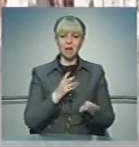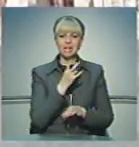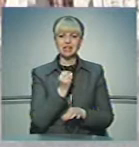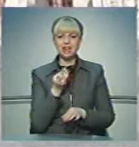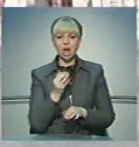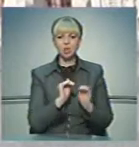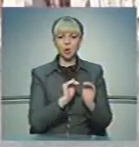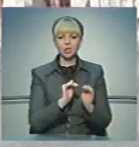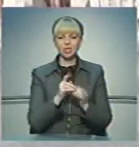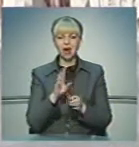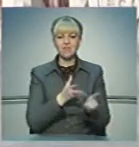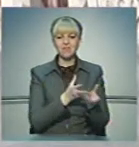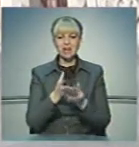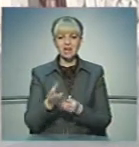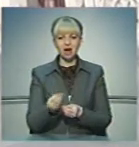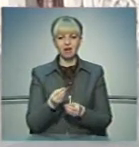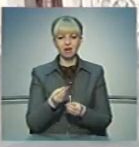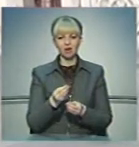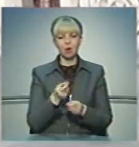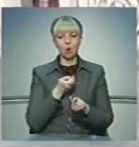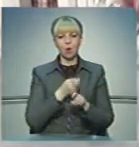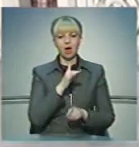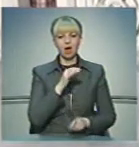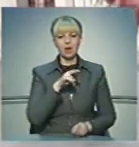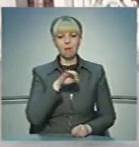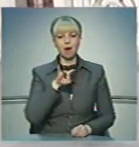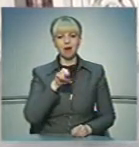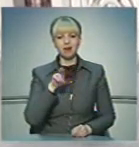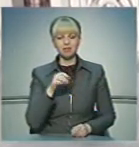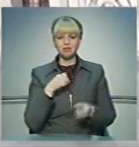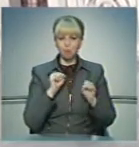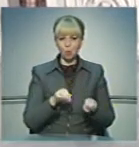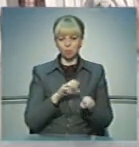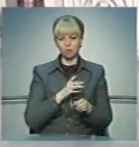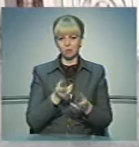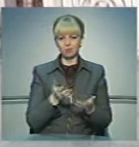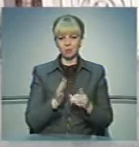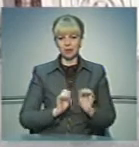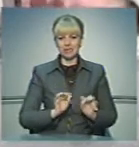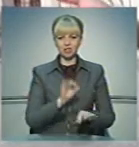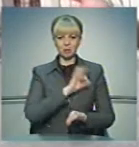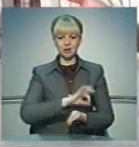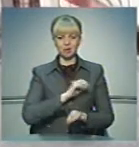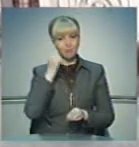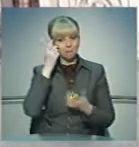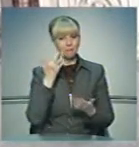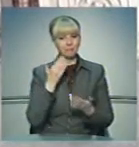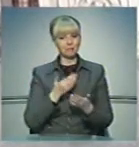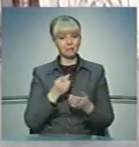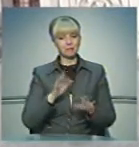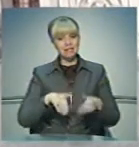и как они влияют на костную репарацию. И мне кажется, это могло бы иметь практическое применение. Хотелось бы просто представить эту